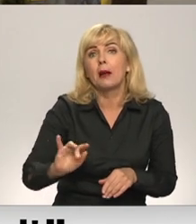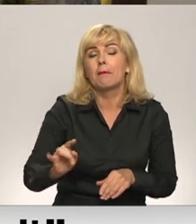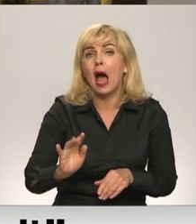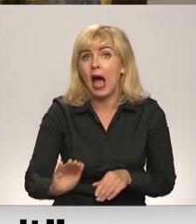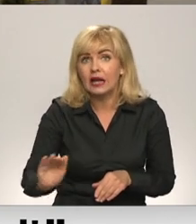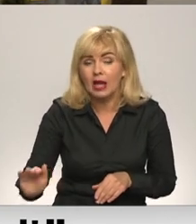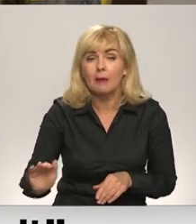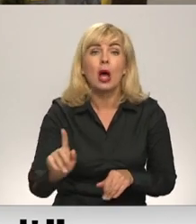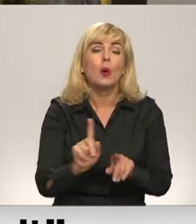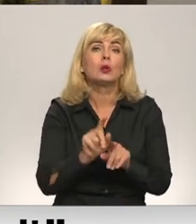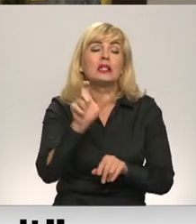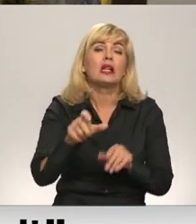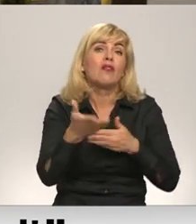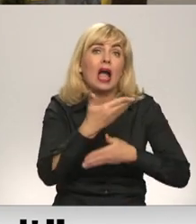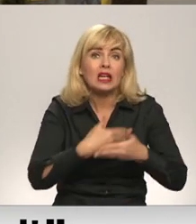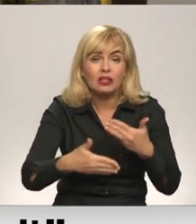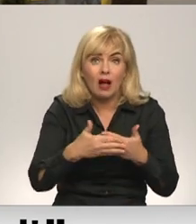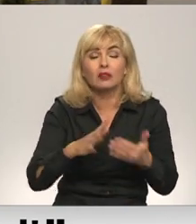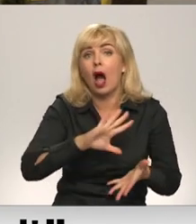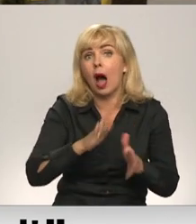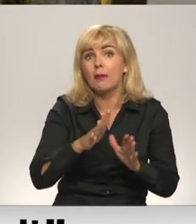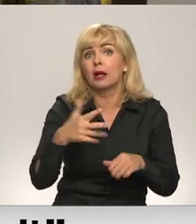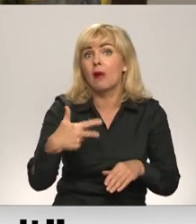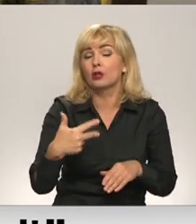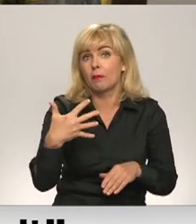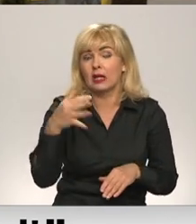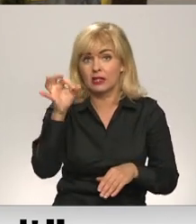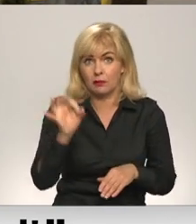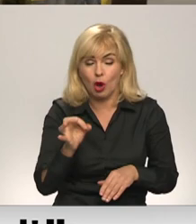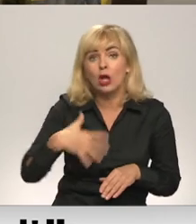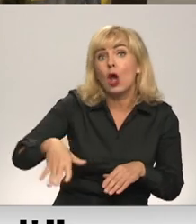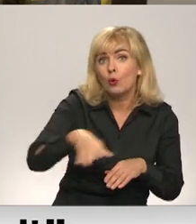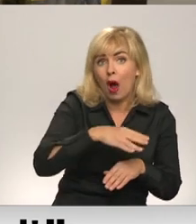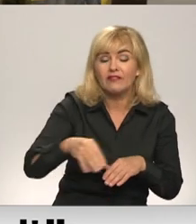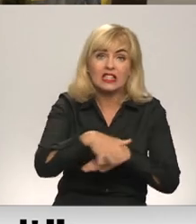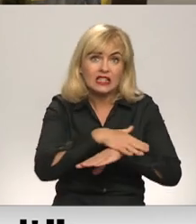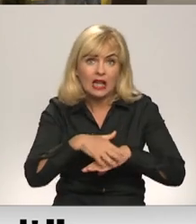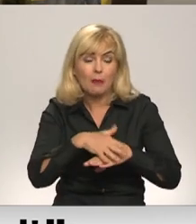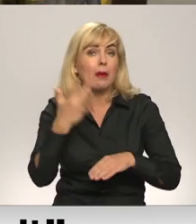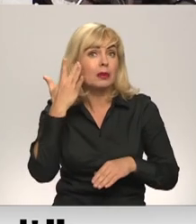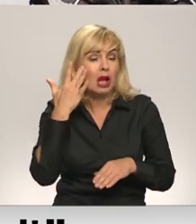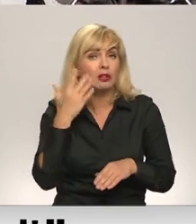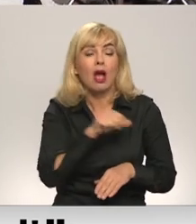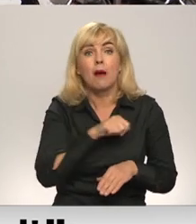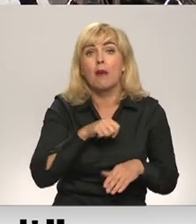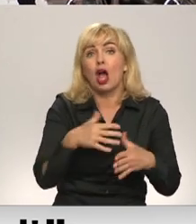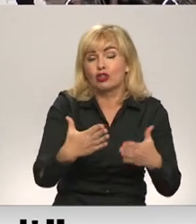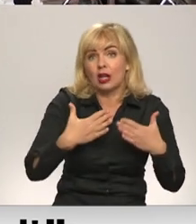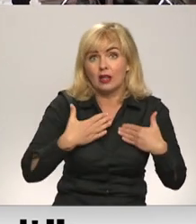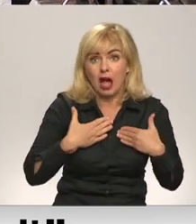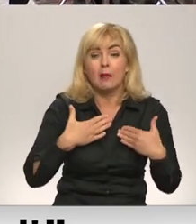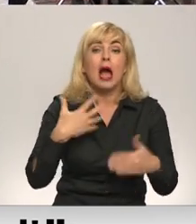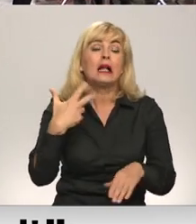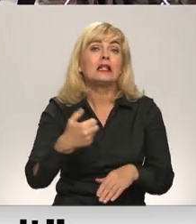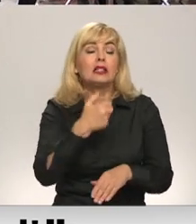un cilvēki ar invaliditāti, un kopumā tie ir apmēram 85%. Tā principā mēs to darām paši sev. 30-gadīgais